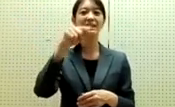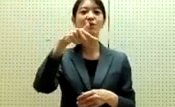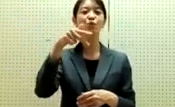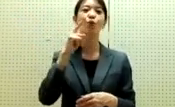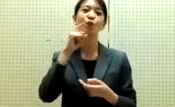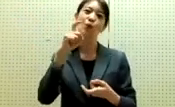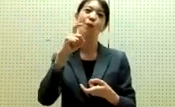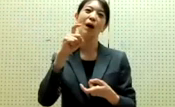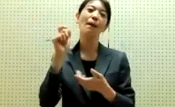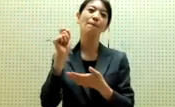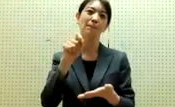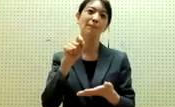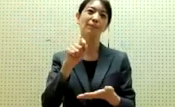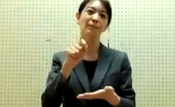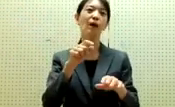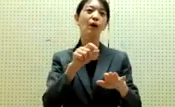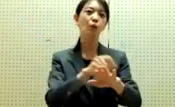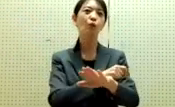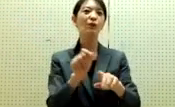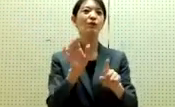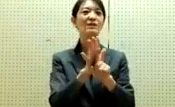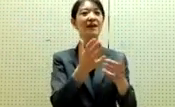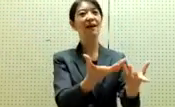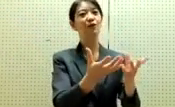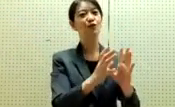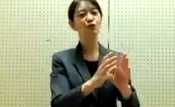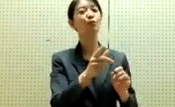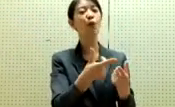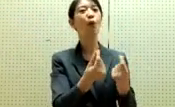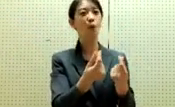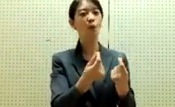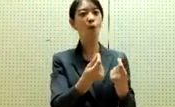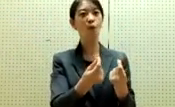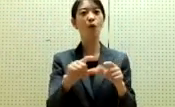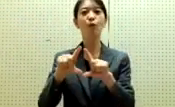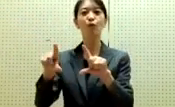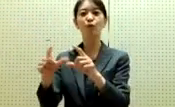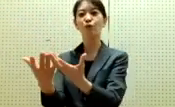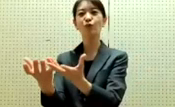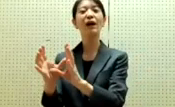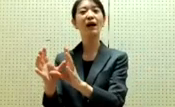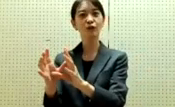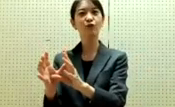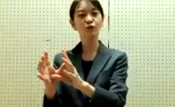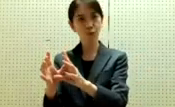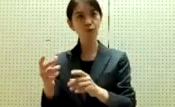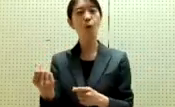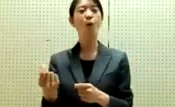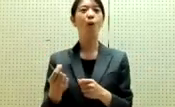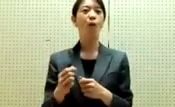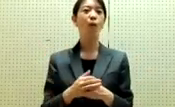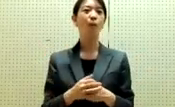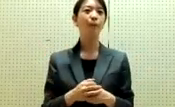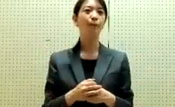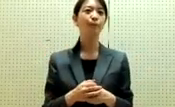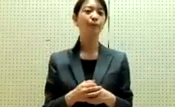特に特別支援の場合はそうですがそうでなくてもやっぱり子どもたち一人一人のニーズって違うと思うんです。でそれは先